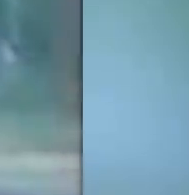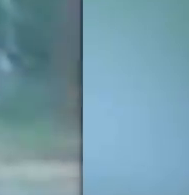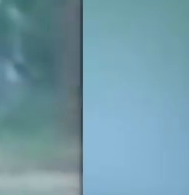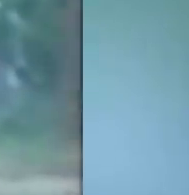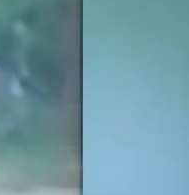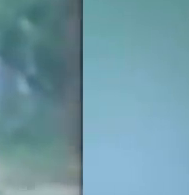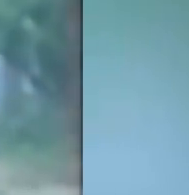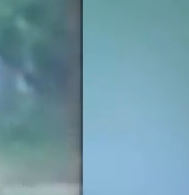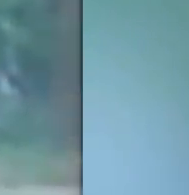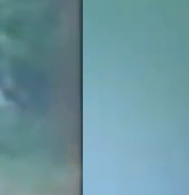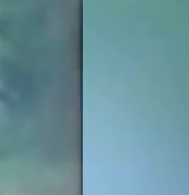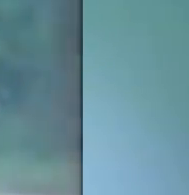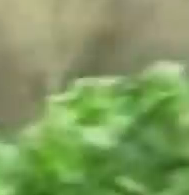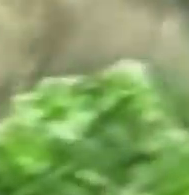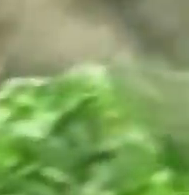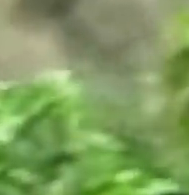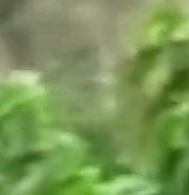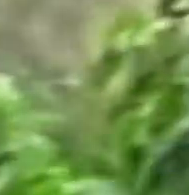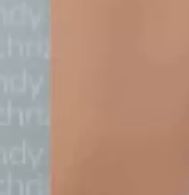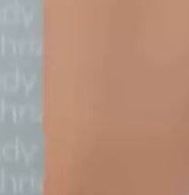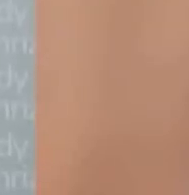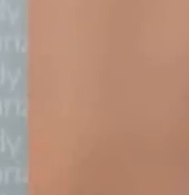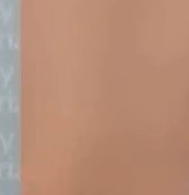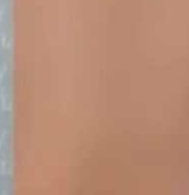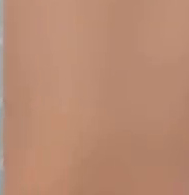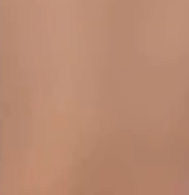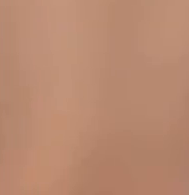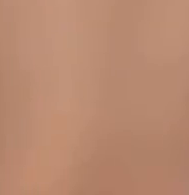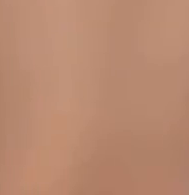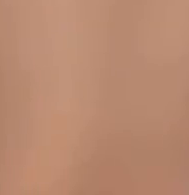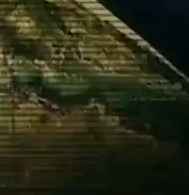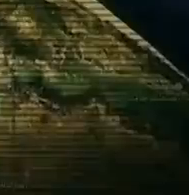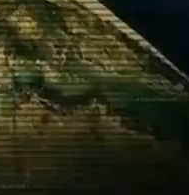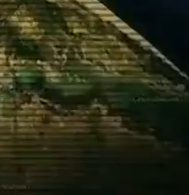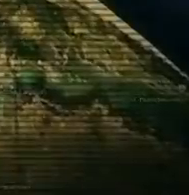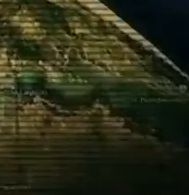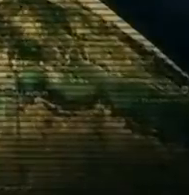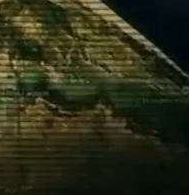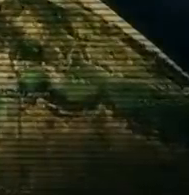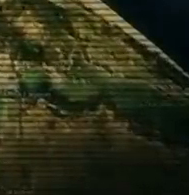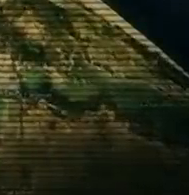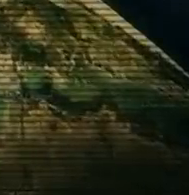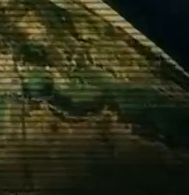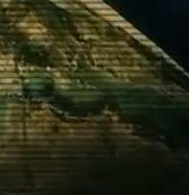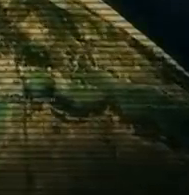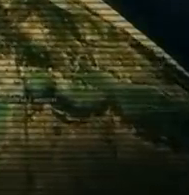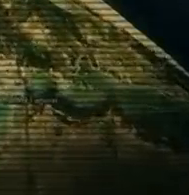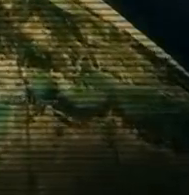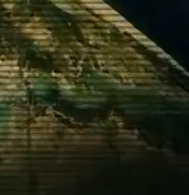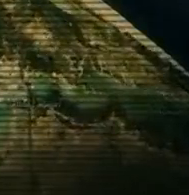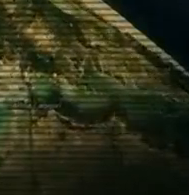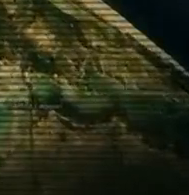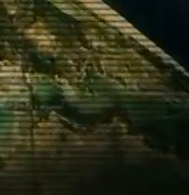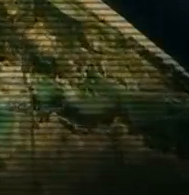යුද්ධයේ අර අලු යටවන ගිනි පුපුරු. හොඳේ. රනිල් වික්‍රමසිංහ ජනාධිපති මේ හදිස්සියේ උතුරට බලය බෙදීම කියන